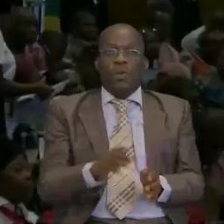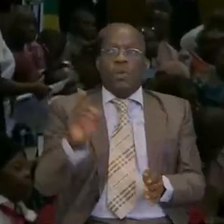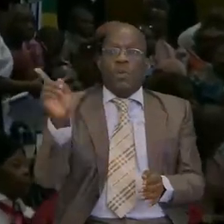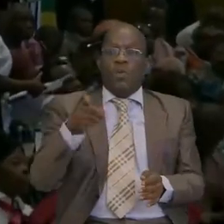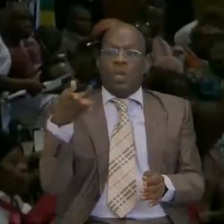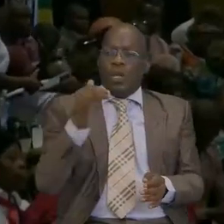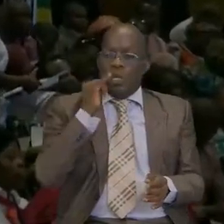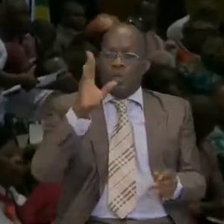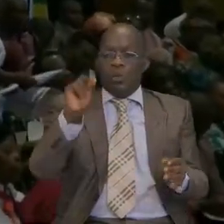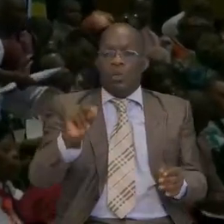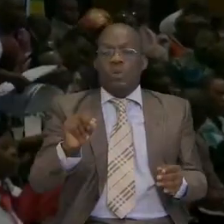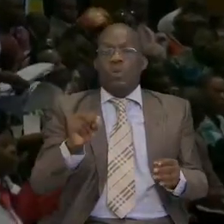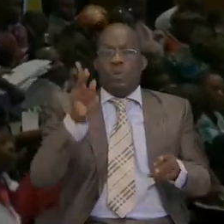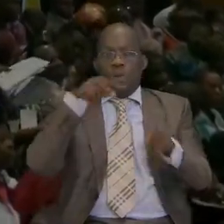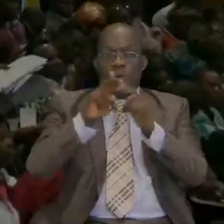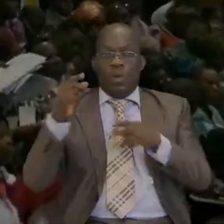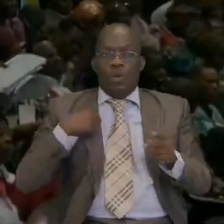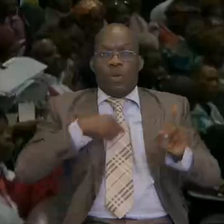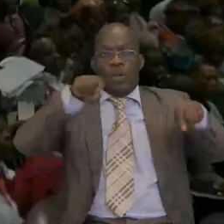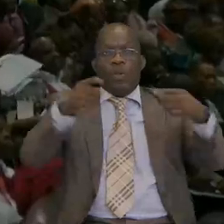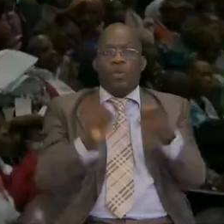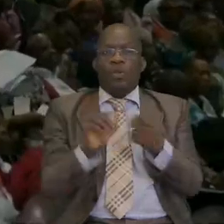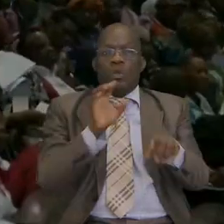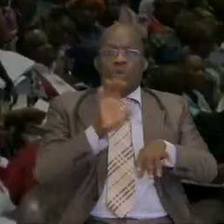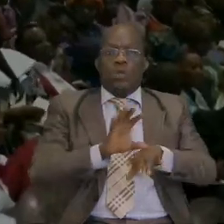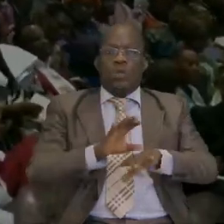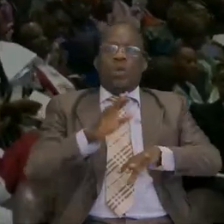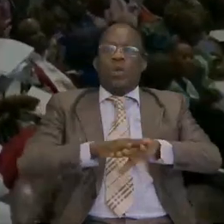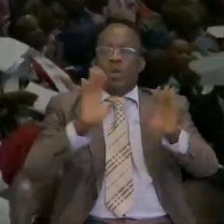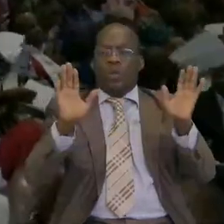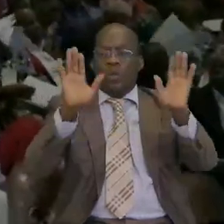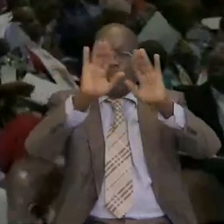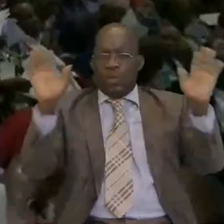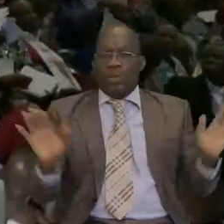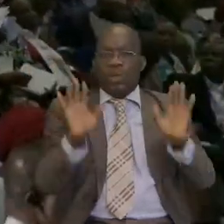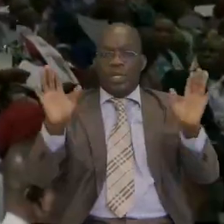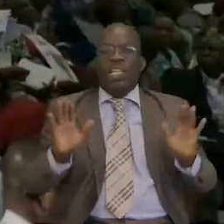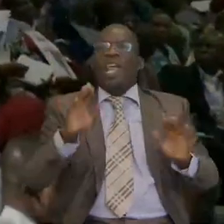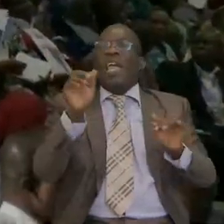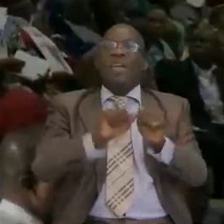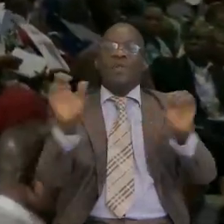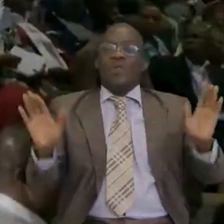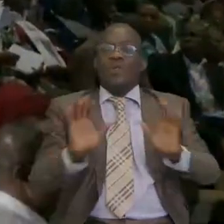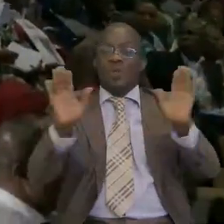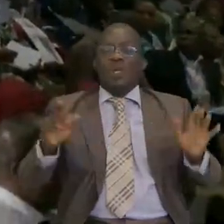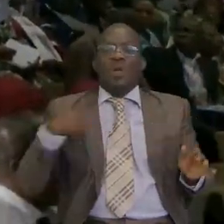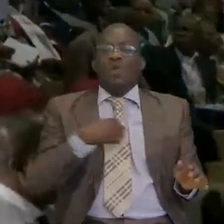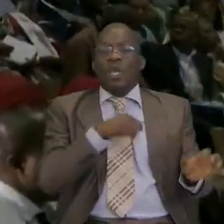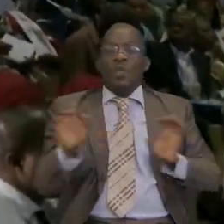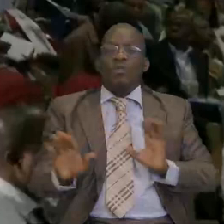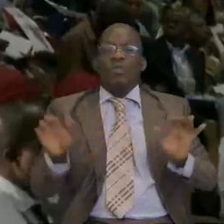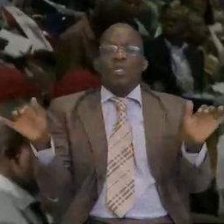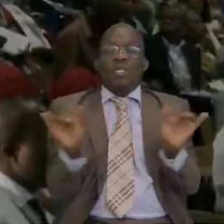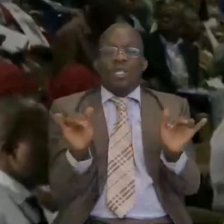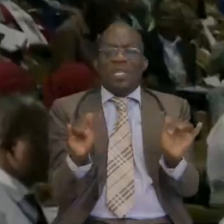Quand il n'y a pas de vision, nous allons à l'église de dimanche en dimanche, de mois en mois, et c'est toujours les